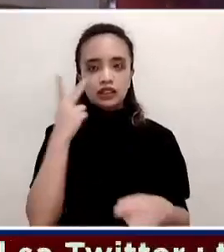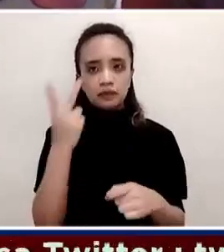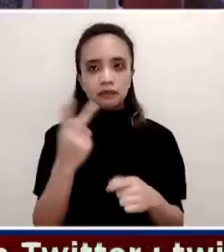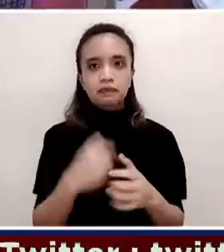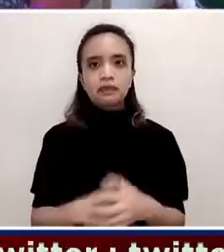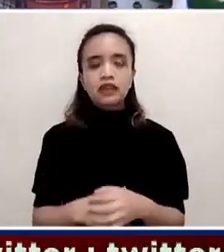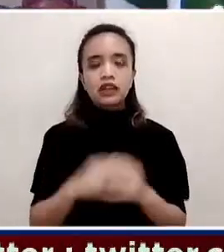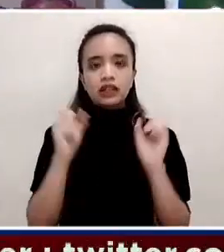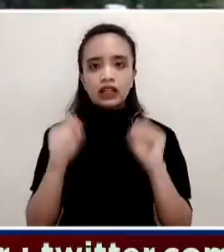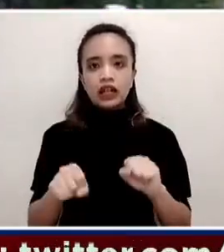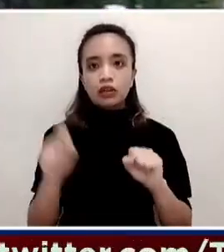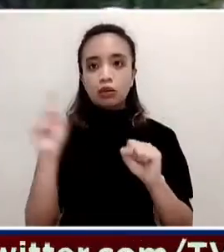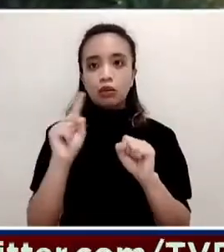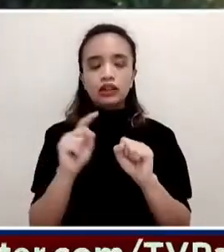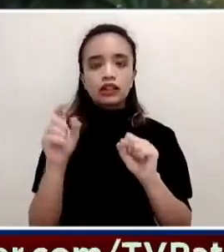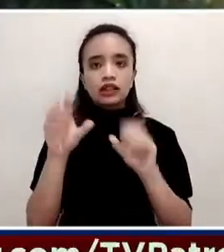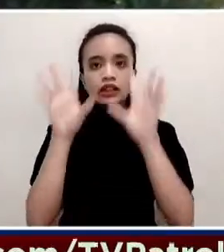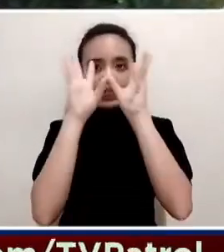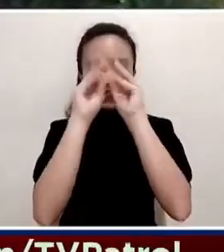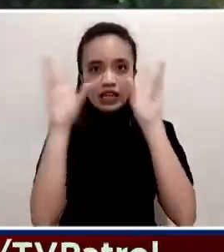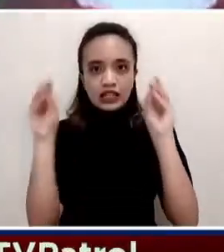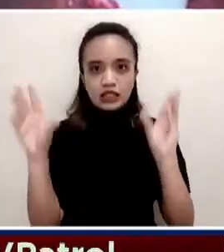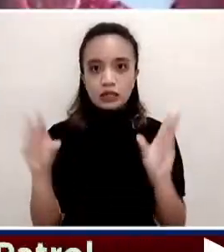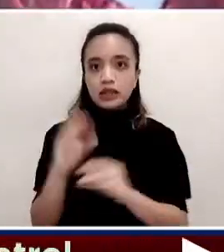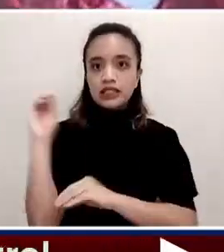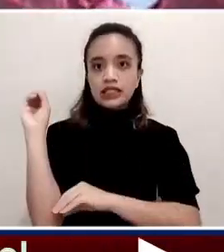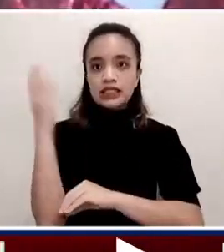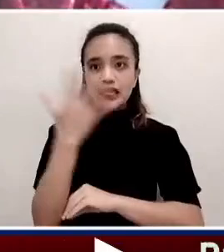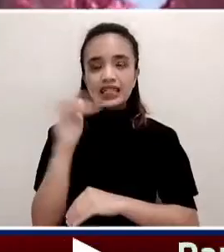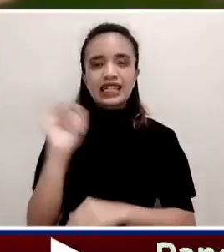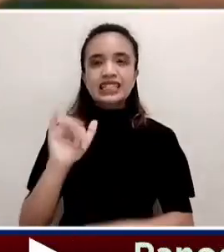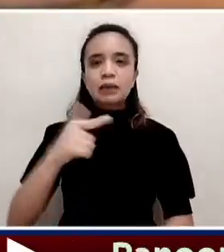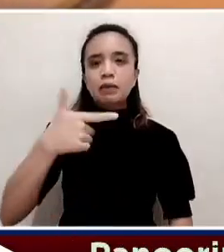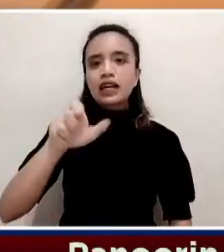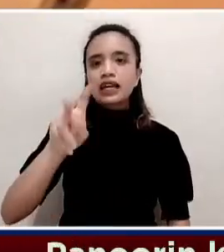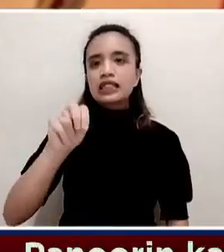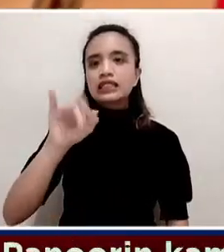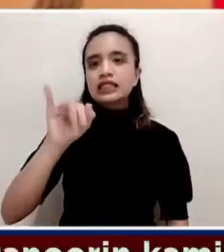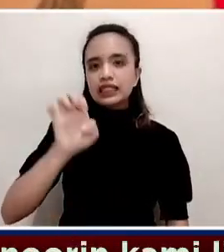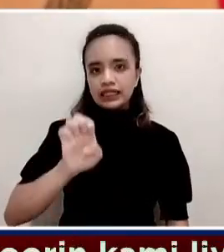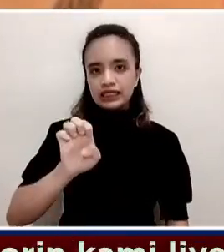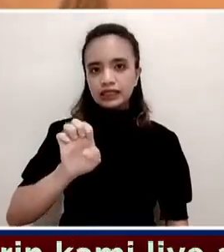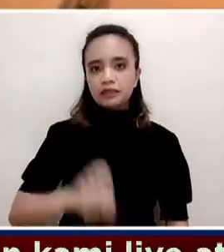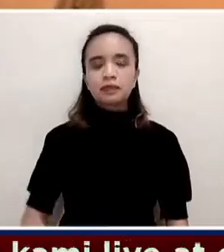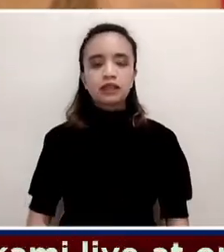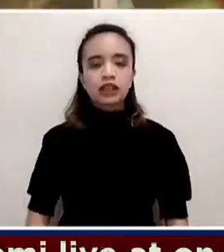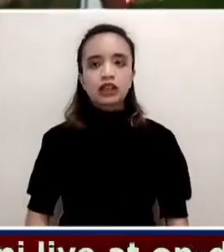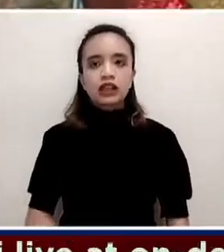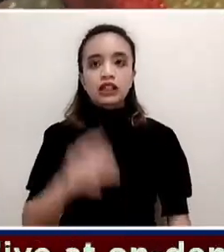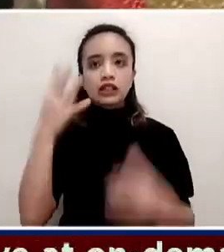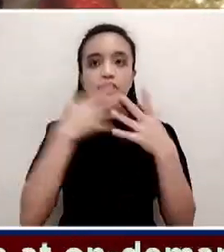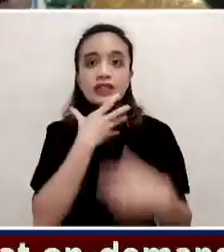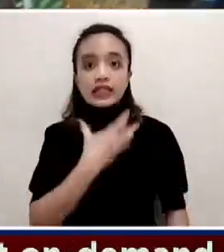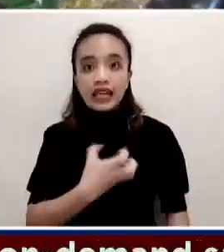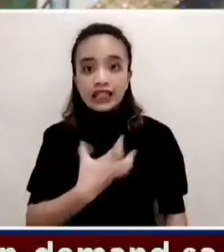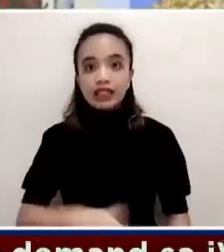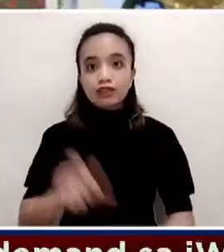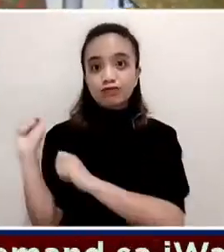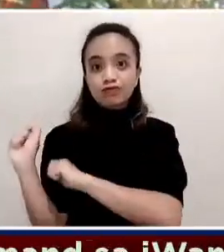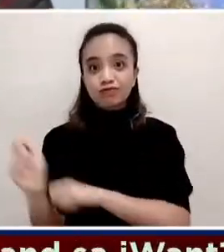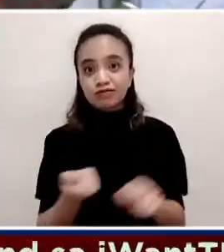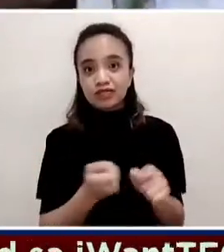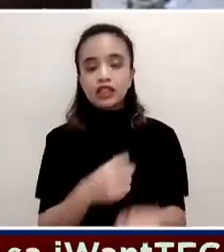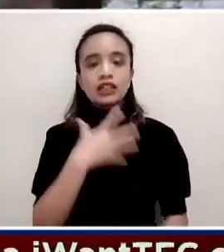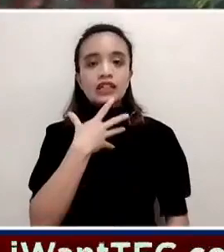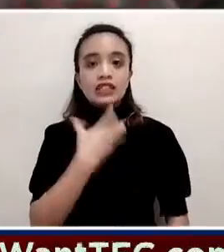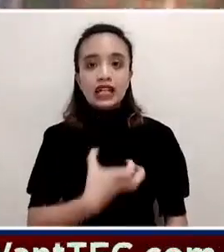mga palamuti sa Christmas tree tulad ng Santa na isang genie, Arabian Santa. Santa na nag-golf, Santa na may